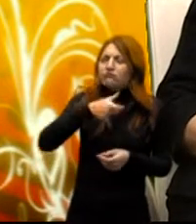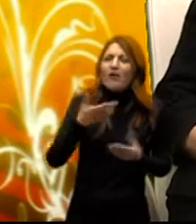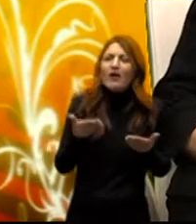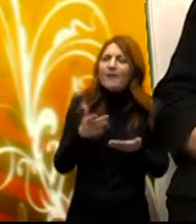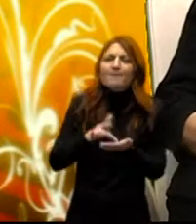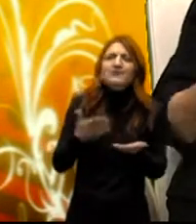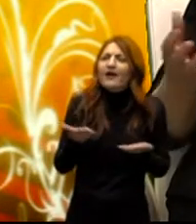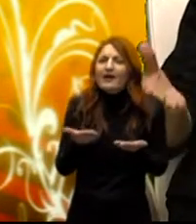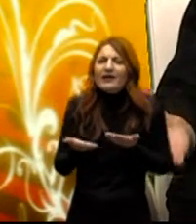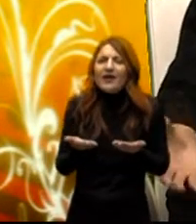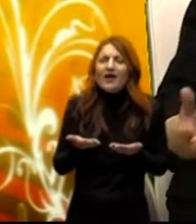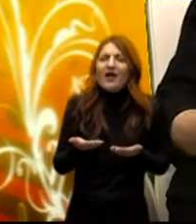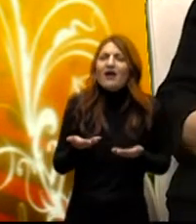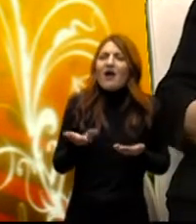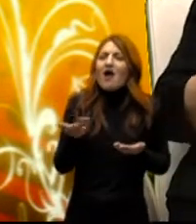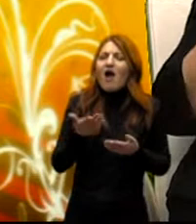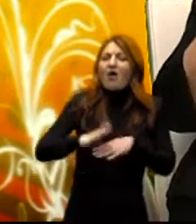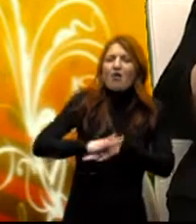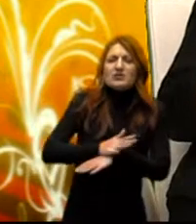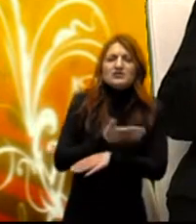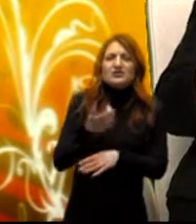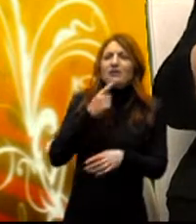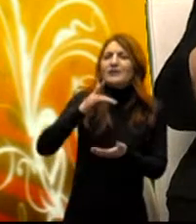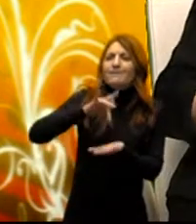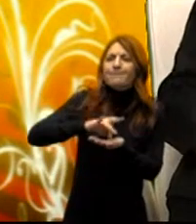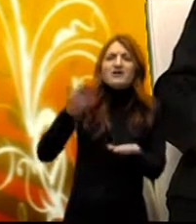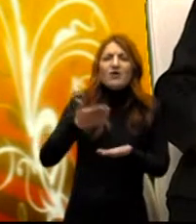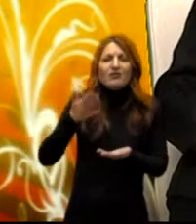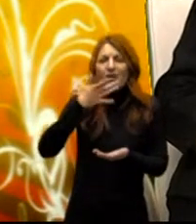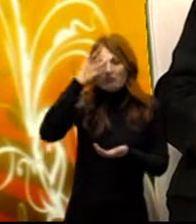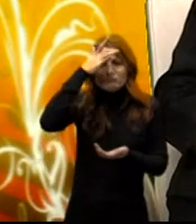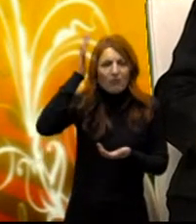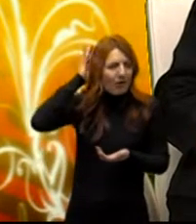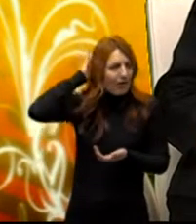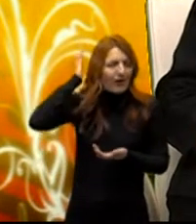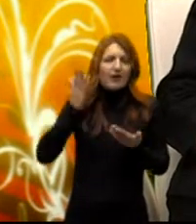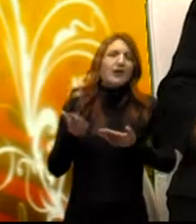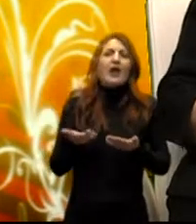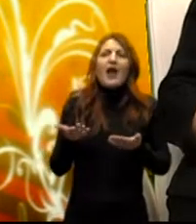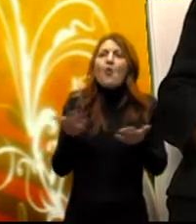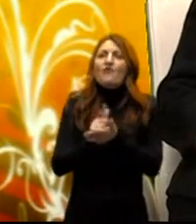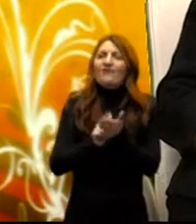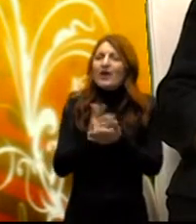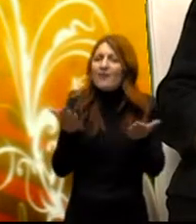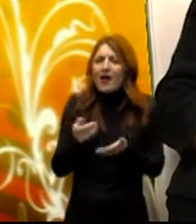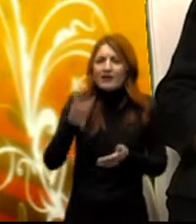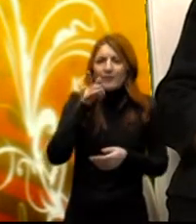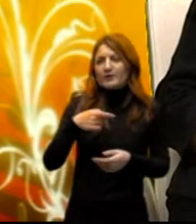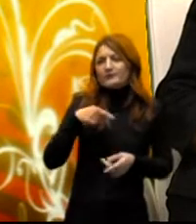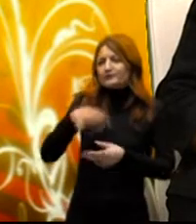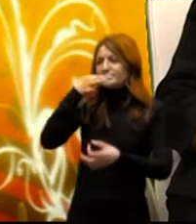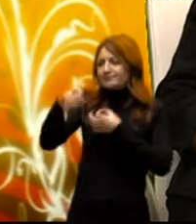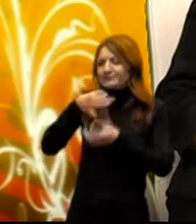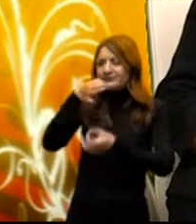glava, opišite mi koji je to način, gdje vas boli, kada vas boli i tako dalje. To je jedna anamneza koja nam